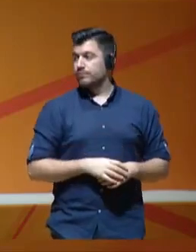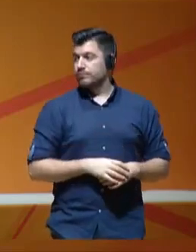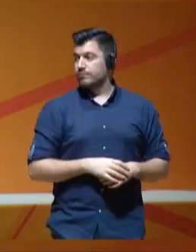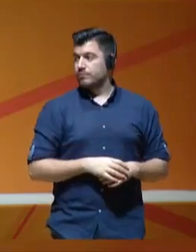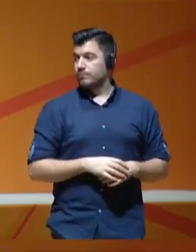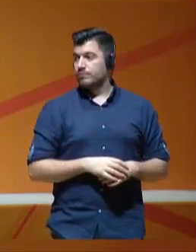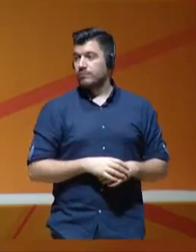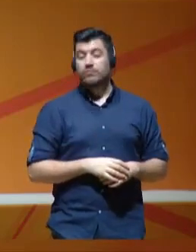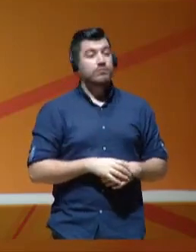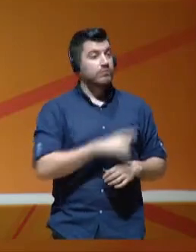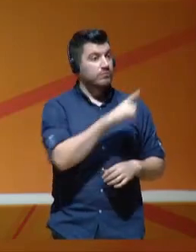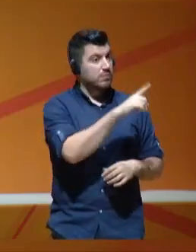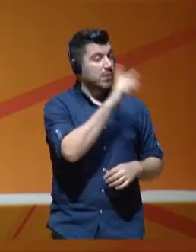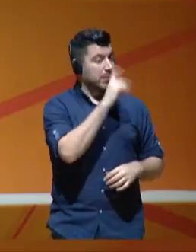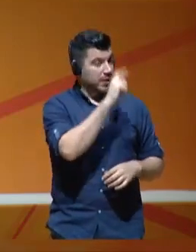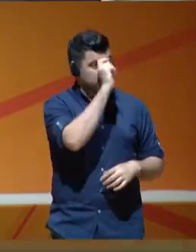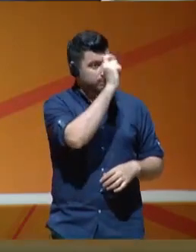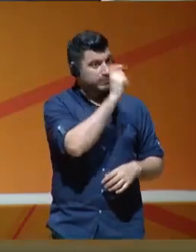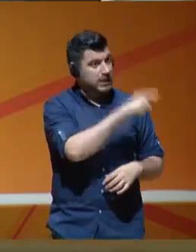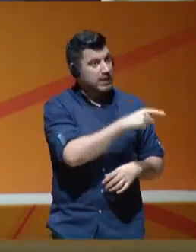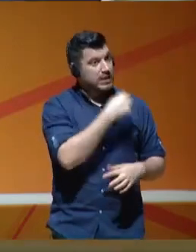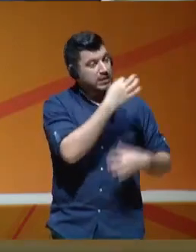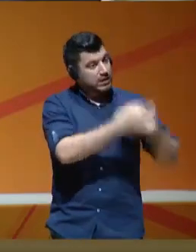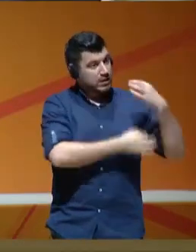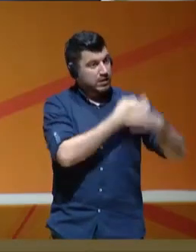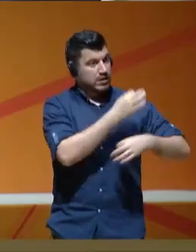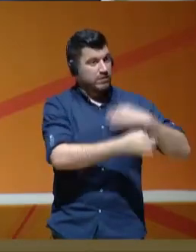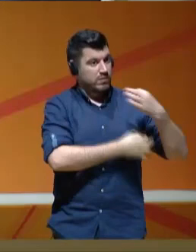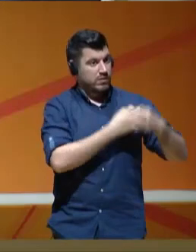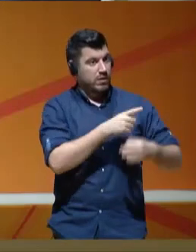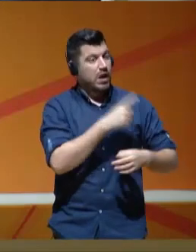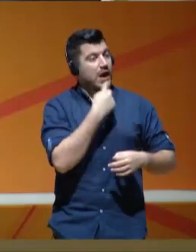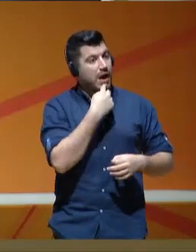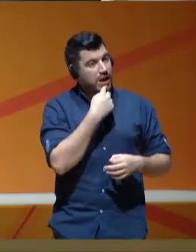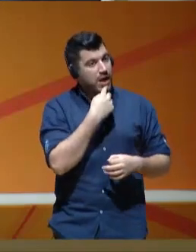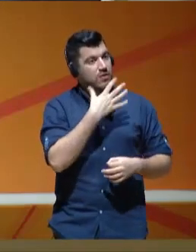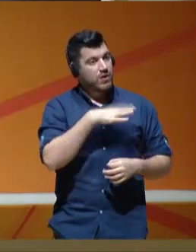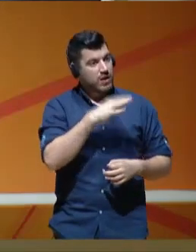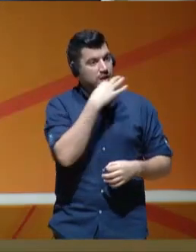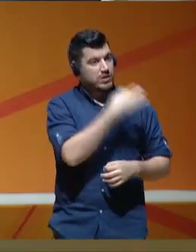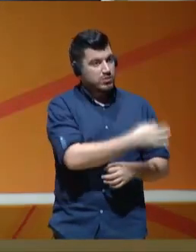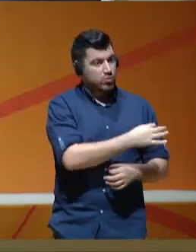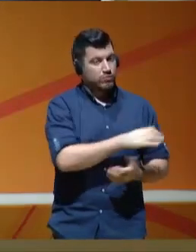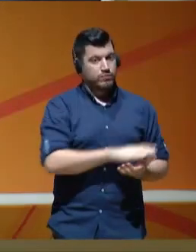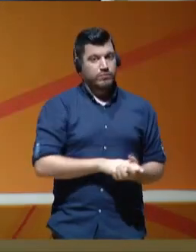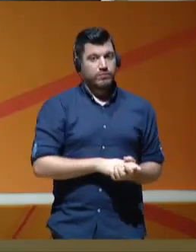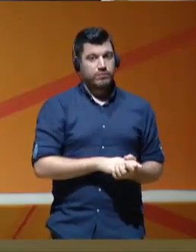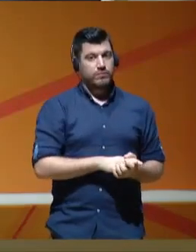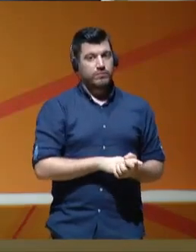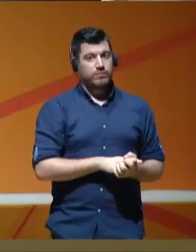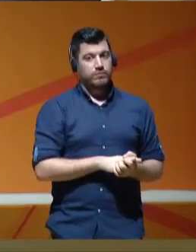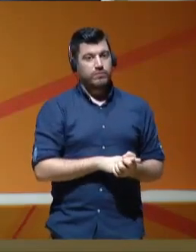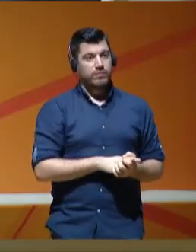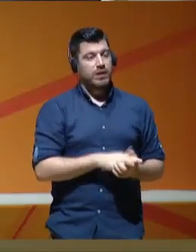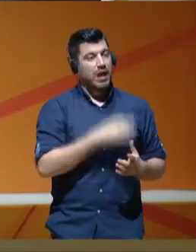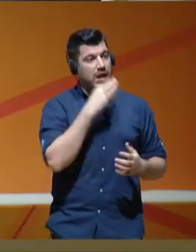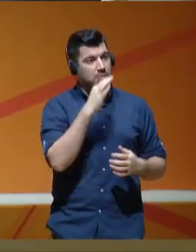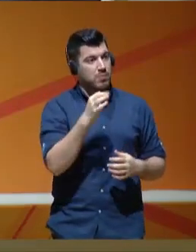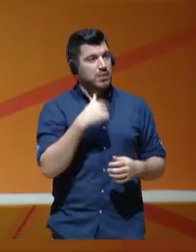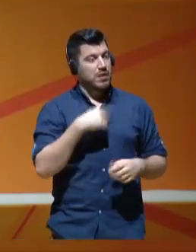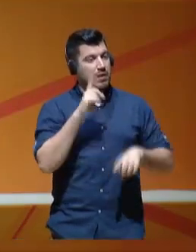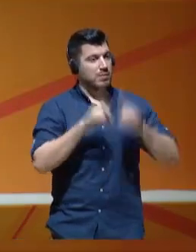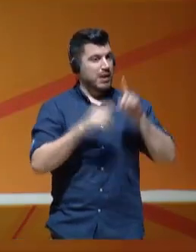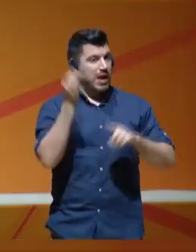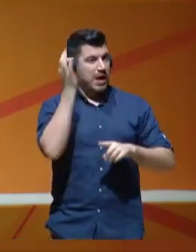τίμια τοποθέτηση δική σας, αλλά από την άλλη προς παρηγορία σας, για να πω και κανένα γαλλικό προς τιμήν του κυρίου